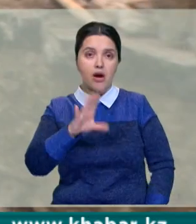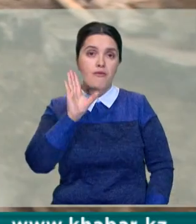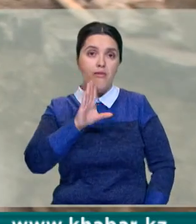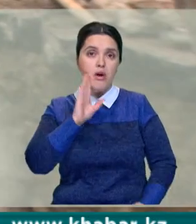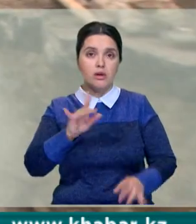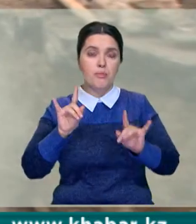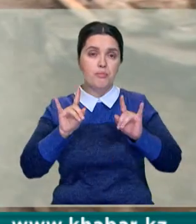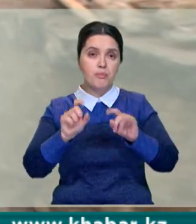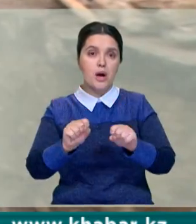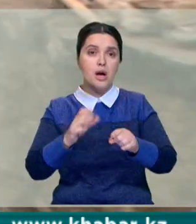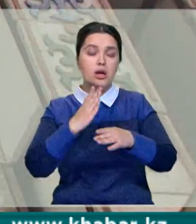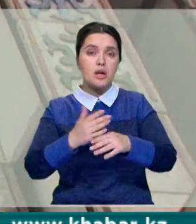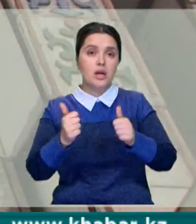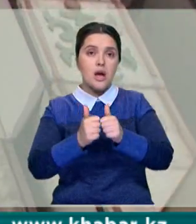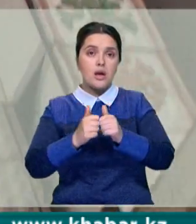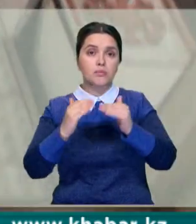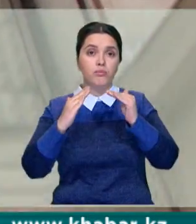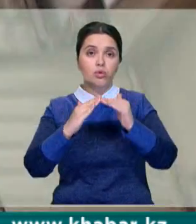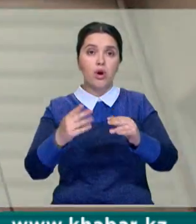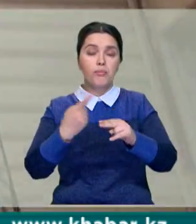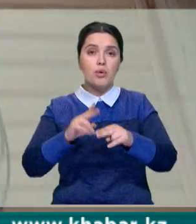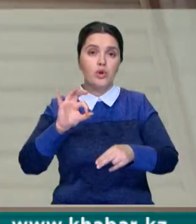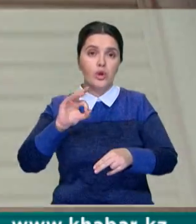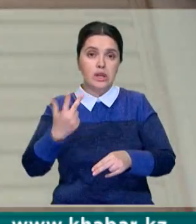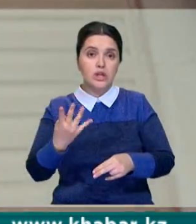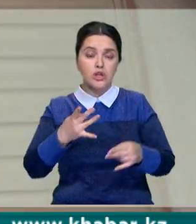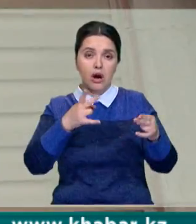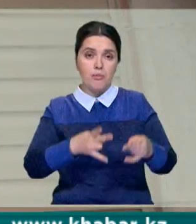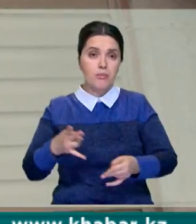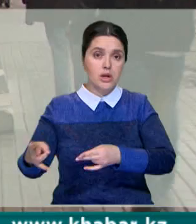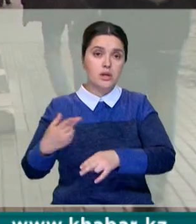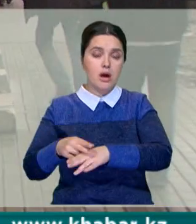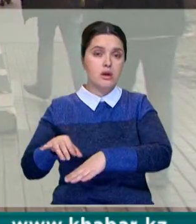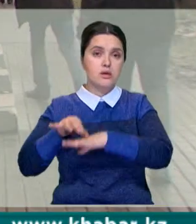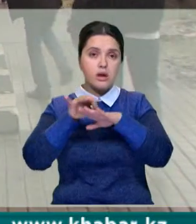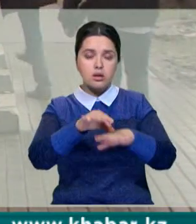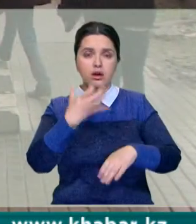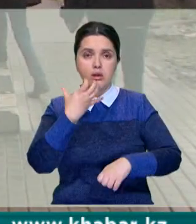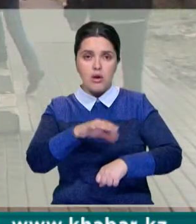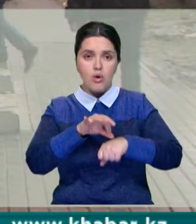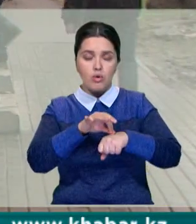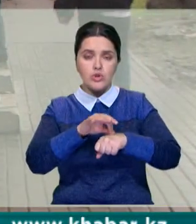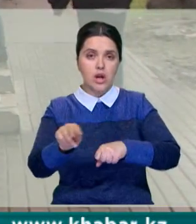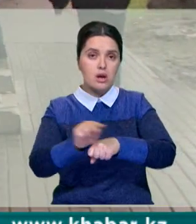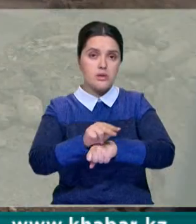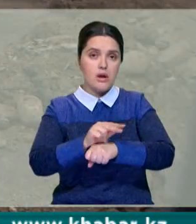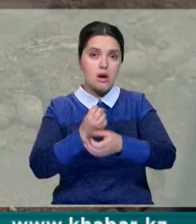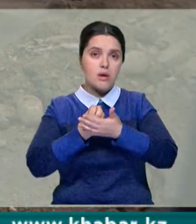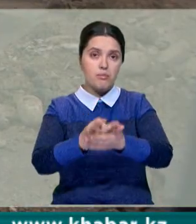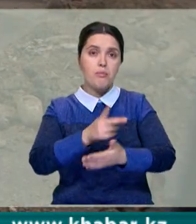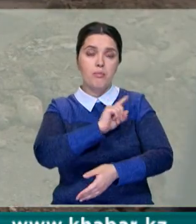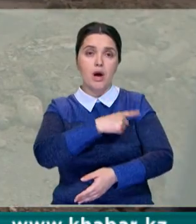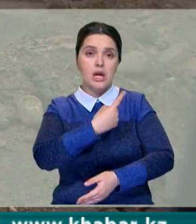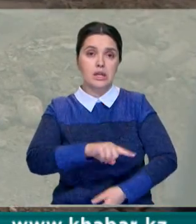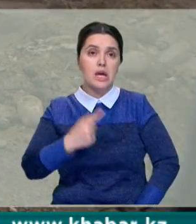окна в квартирах ближайшего жилого дома. Бригадами скорой помощи 4 пострадавших доставлены с термическими ожогами ног. Из